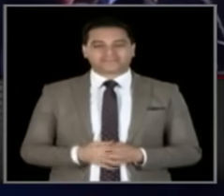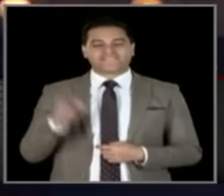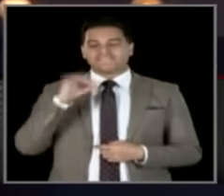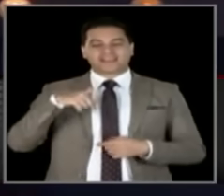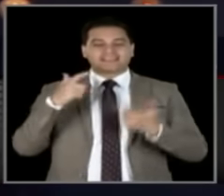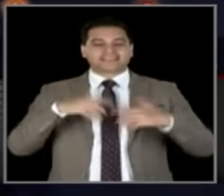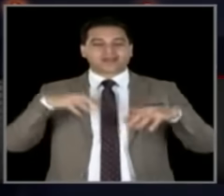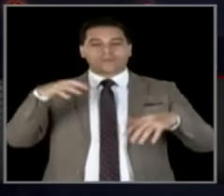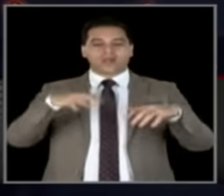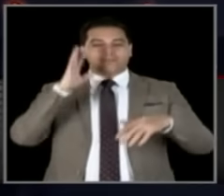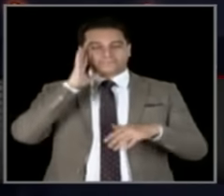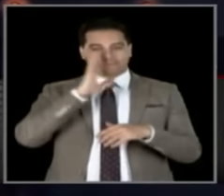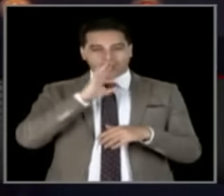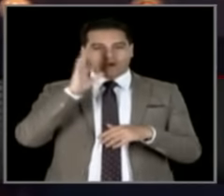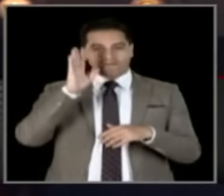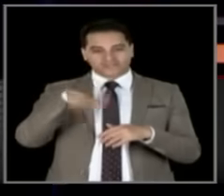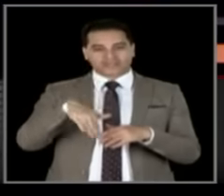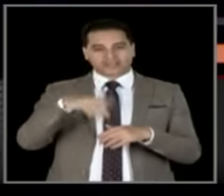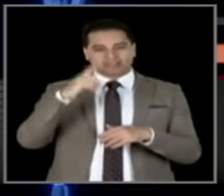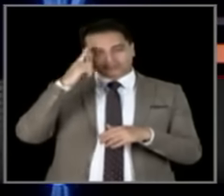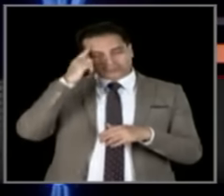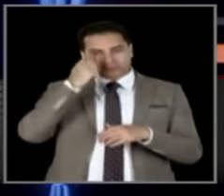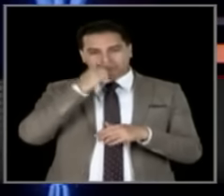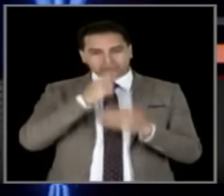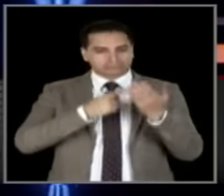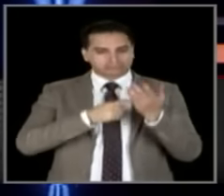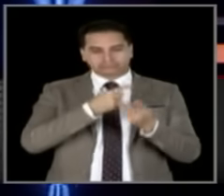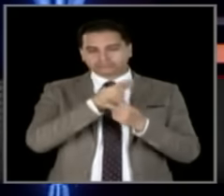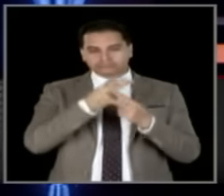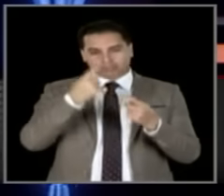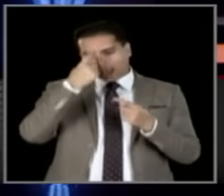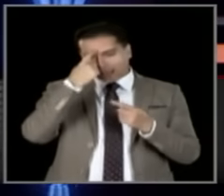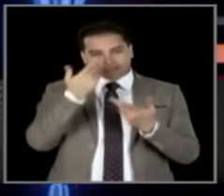في اي دوله اسيويه يقع جبل انامودي؟